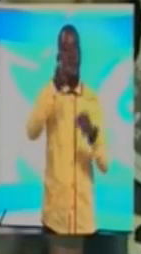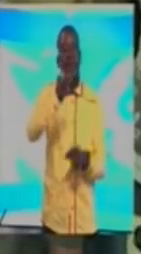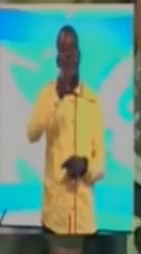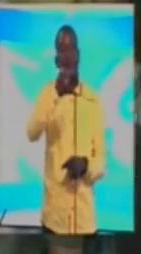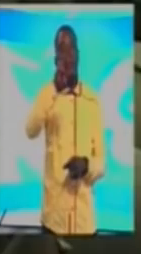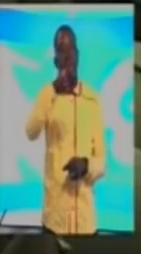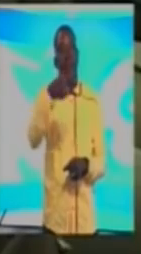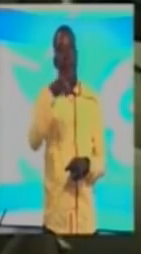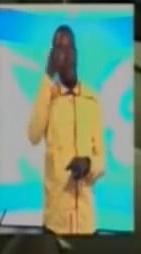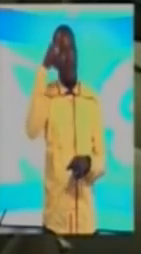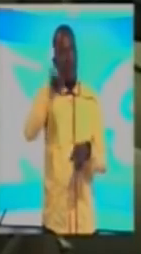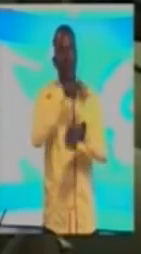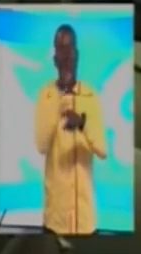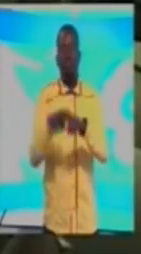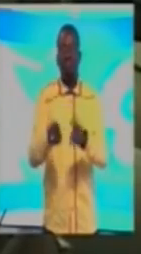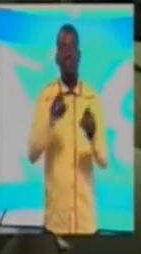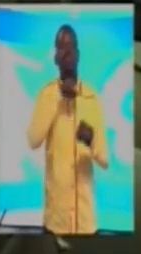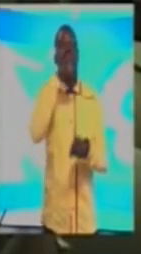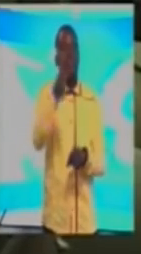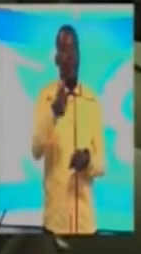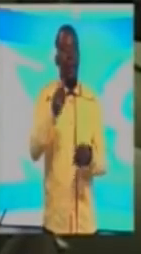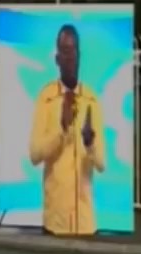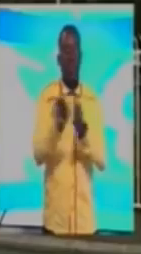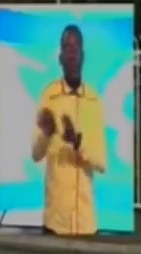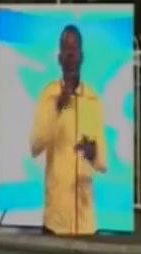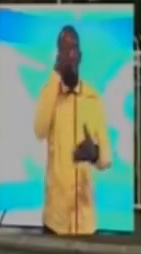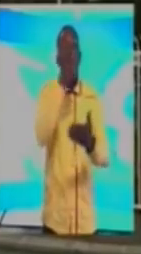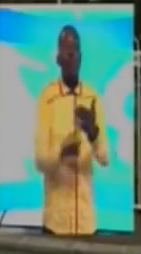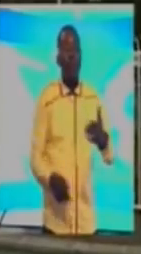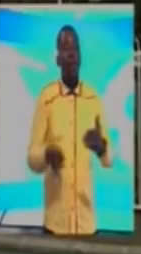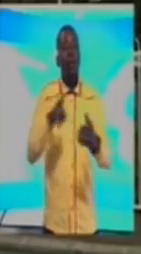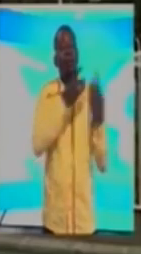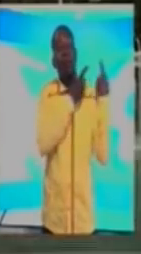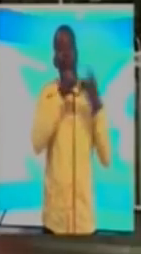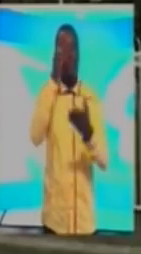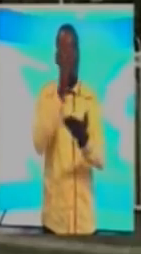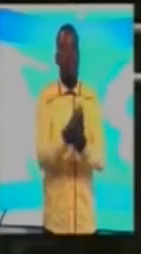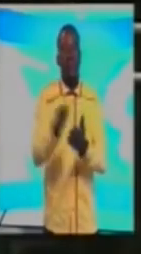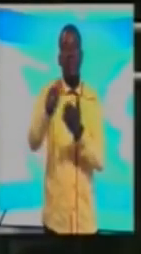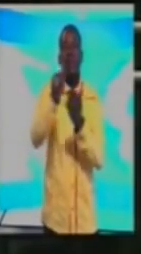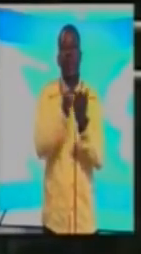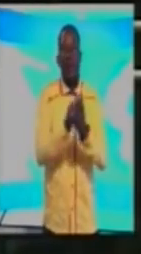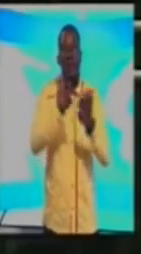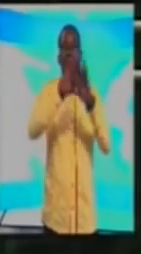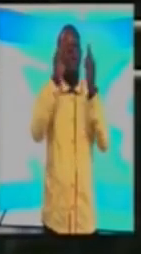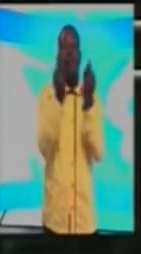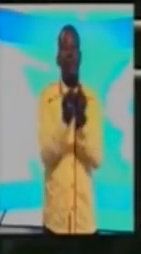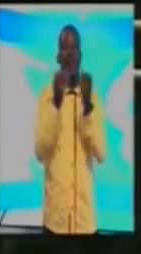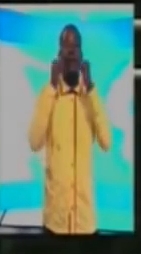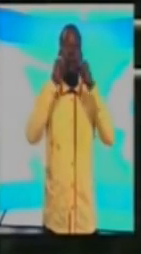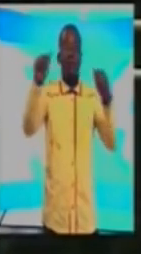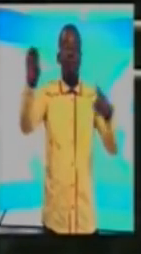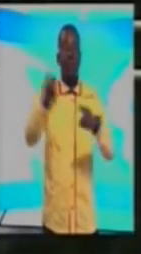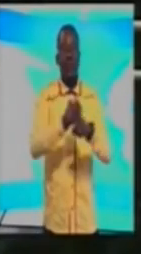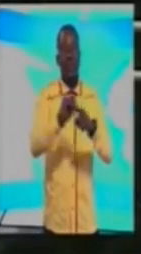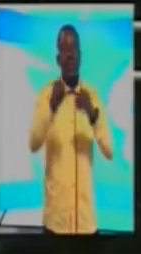d'autres détails pour le moment. Que compte-il faire désormais? Depuis son arrestation, ses avocats et sa famille ne cessent de dénoncer le traitement de la